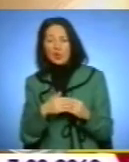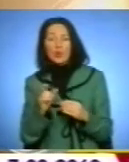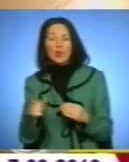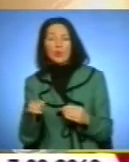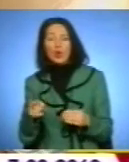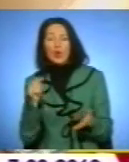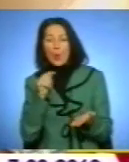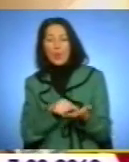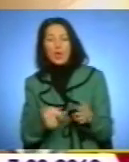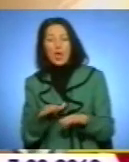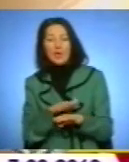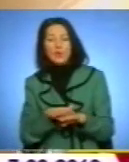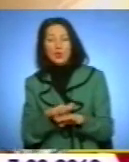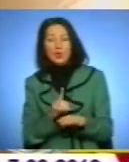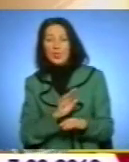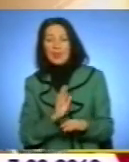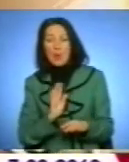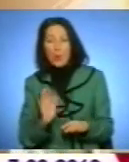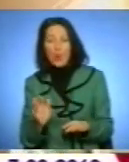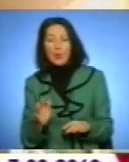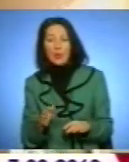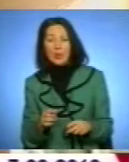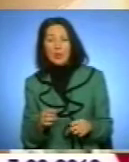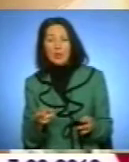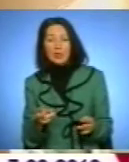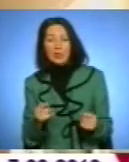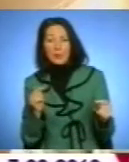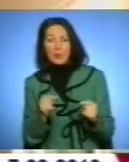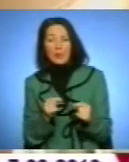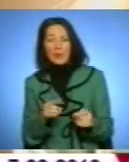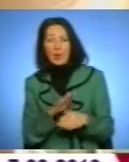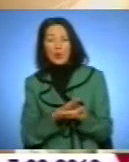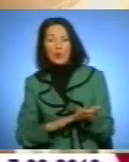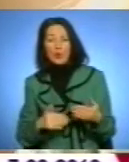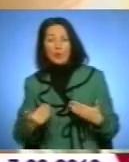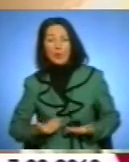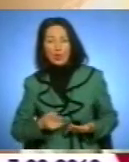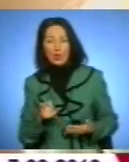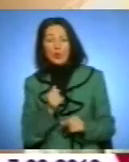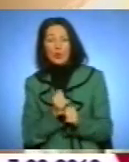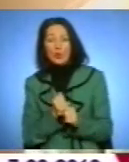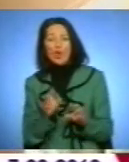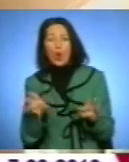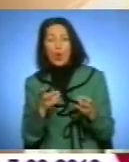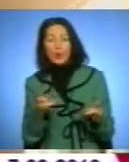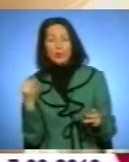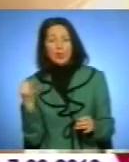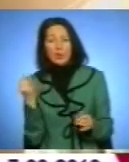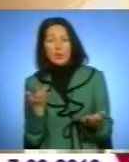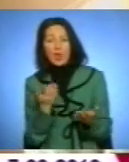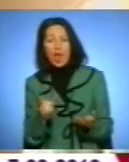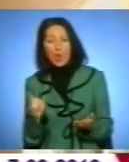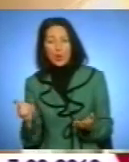протягом її життя. Так? То тому зробили тут такий клуб за інтересами, називається «Надвечір'я», де людей вишивають, і малюють, і